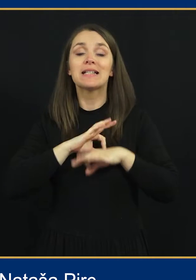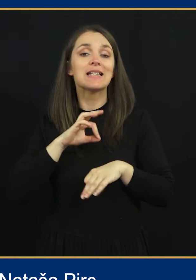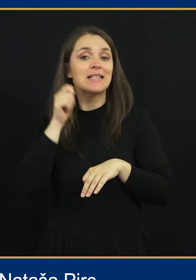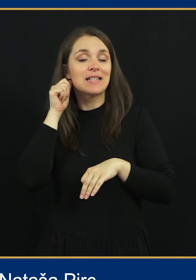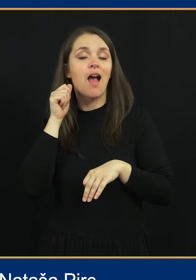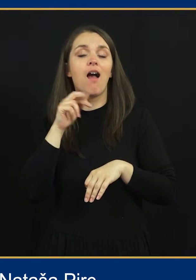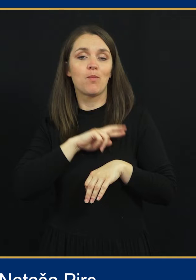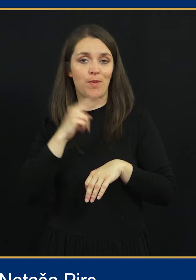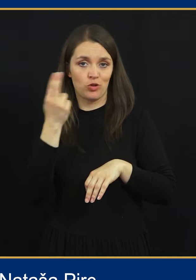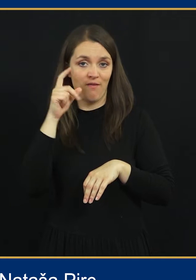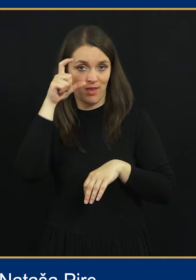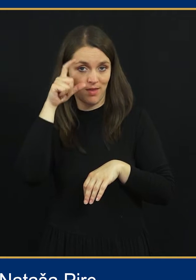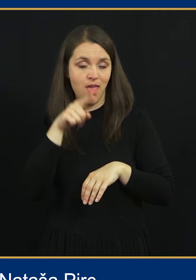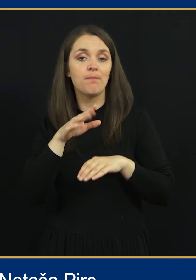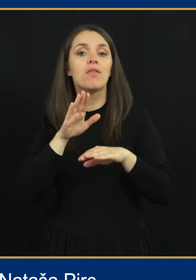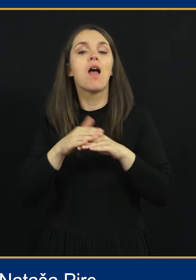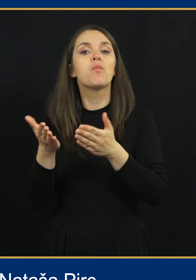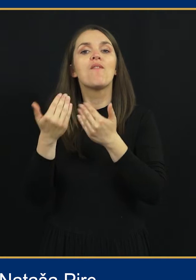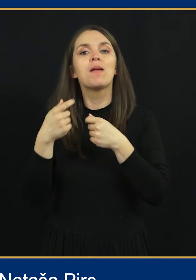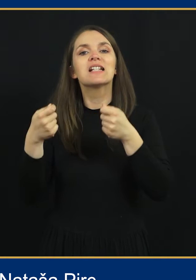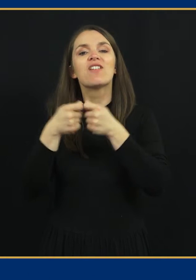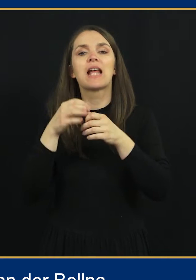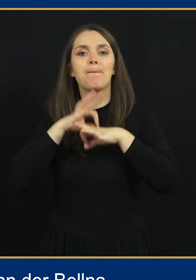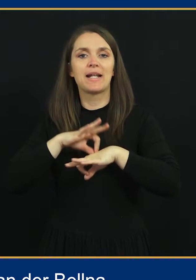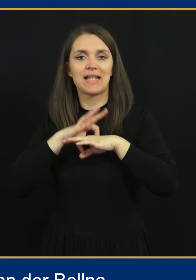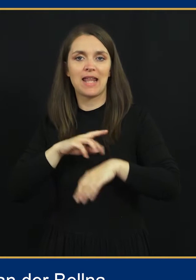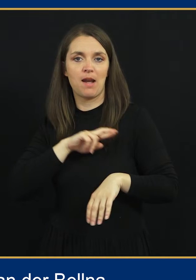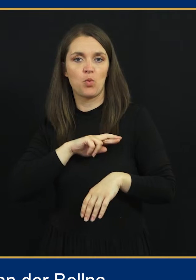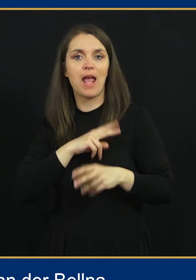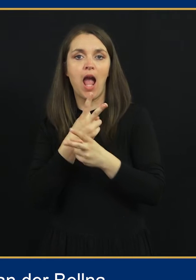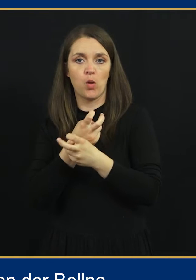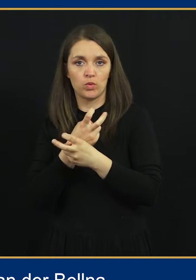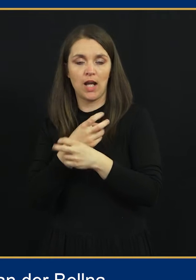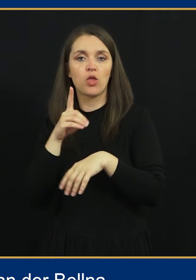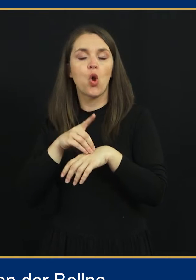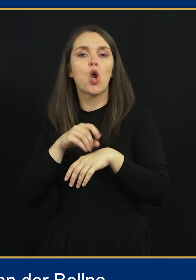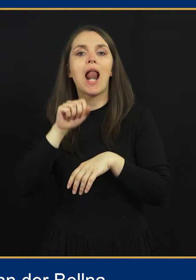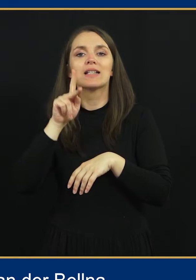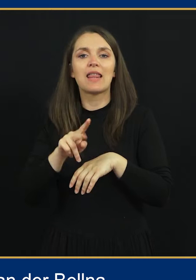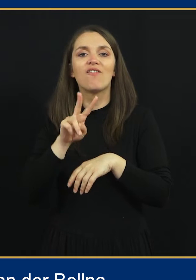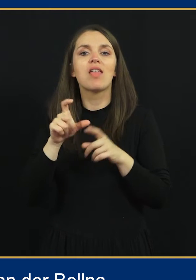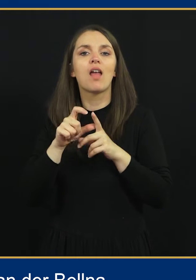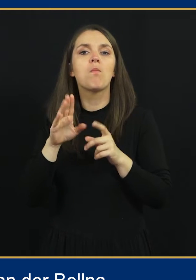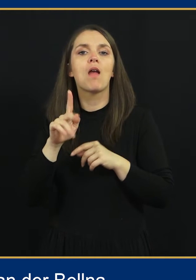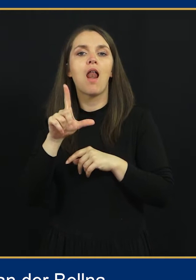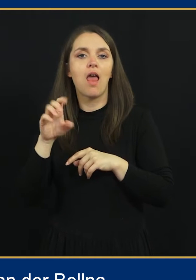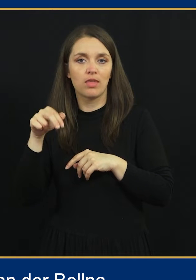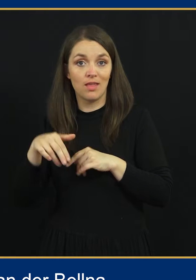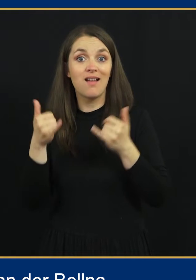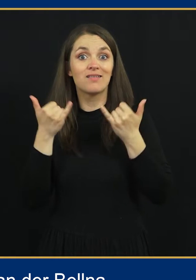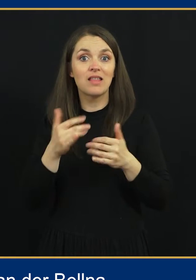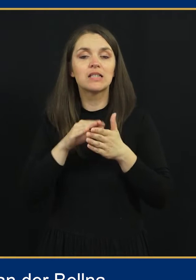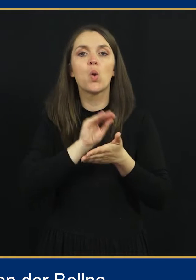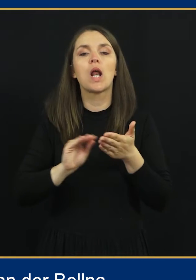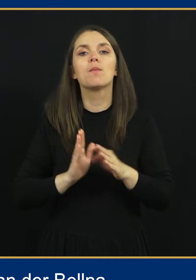Nataša Pirc Musar je na povabilo zveznega predsednika Republike Avstrije dr. Aleksandra Van der Belena danes na